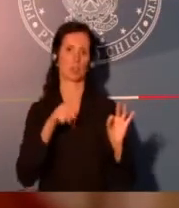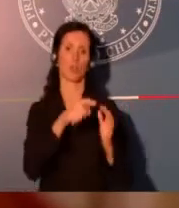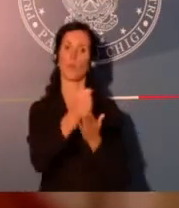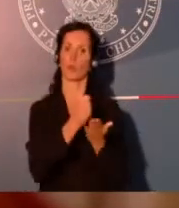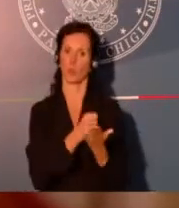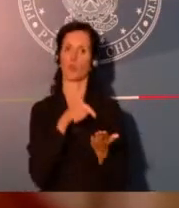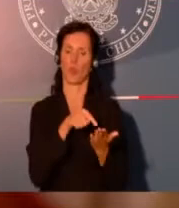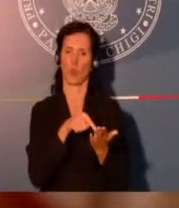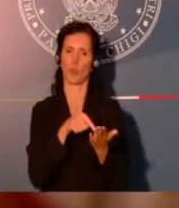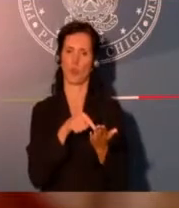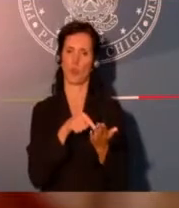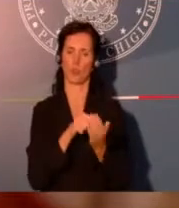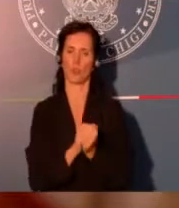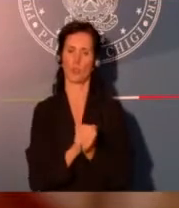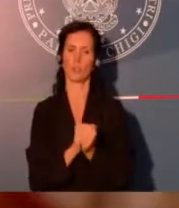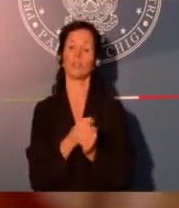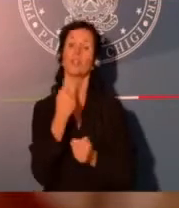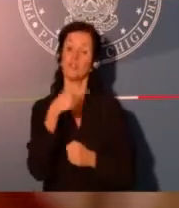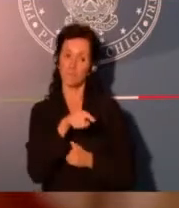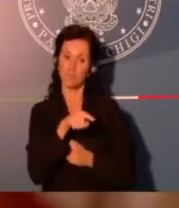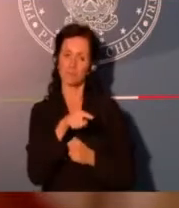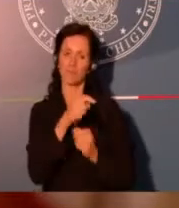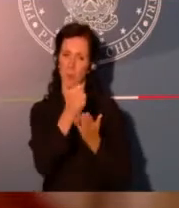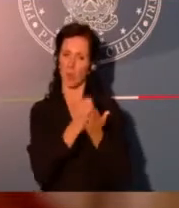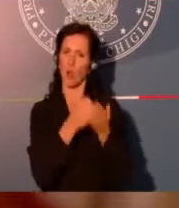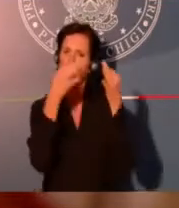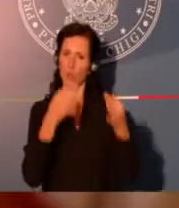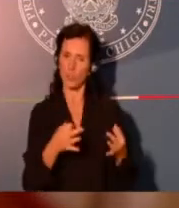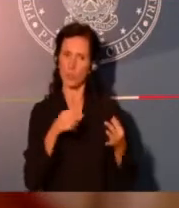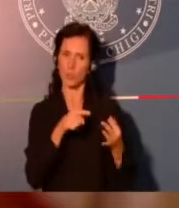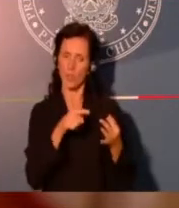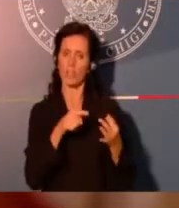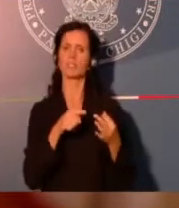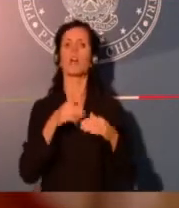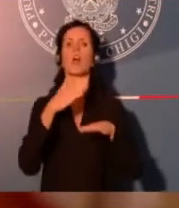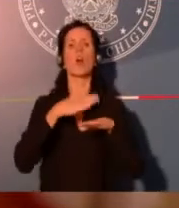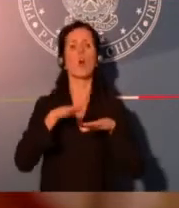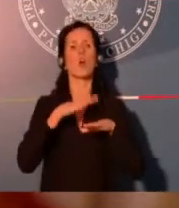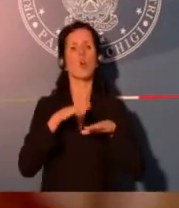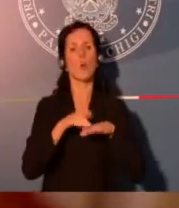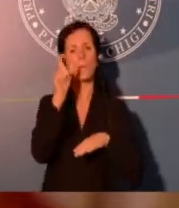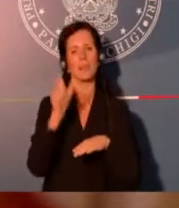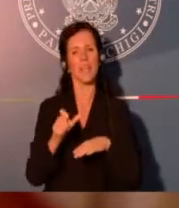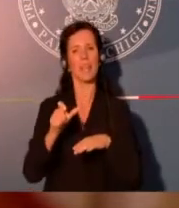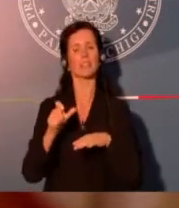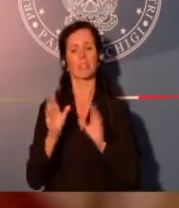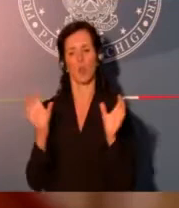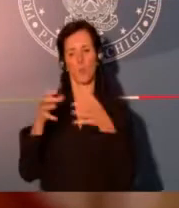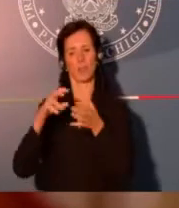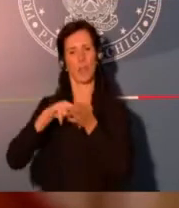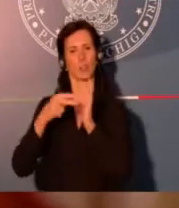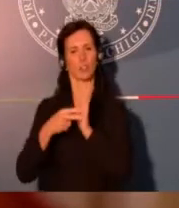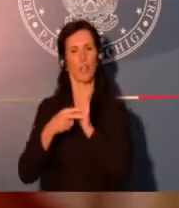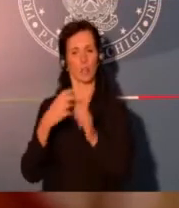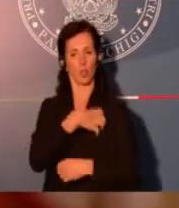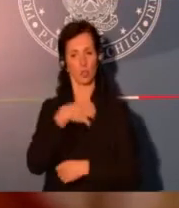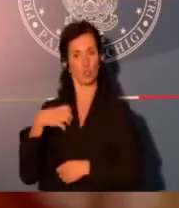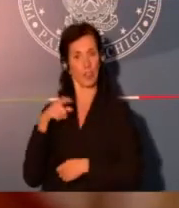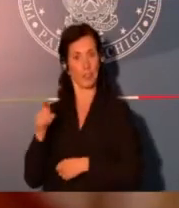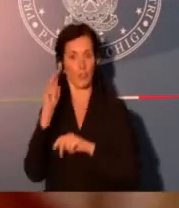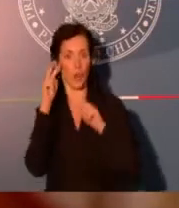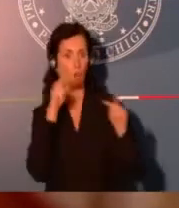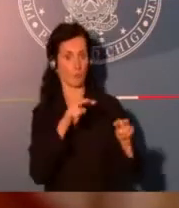avverrà, ovviamente con il coinvolgimento anche del competente giudizio del Comitato Tecnico Scientifico, non ci sarà